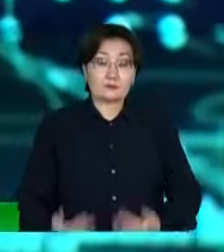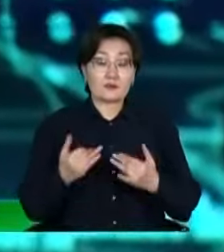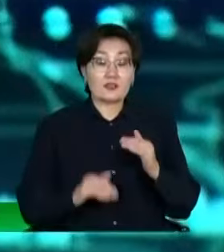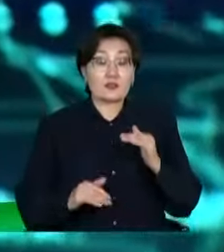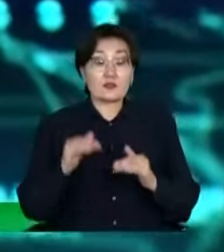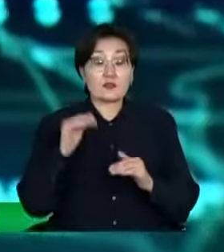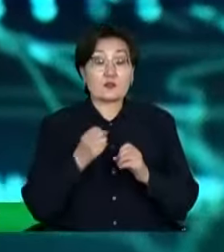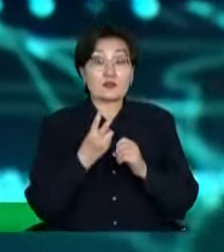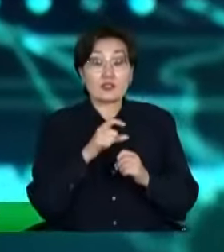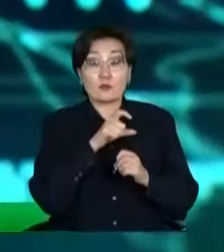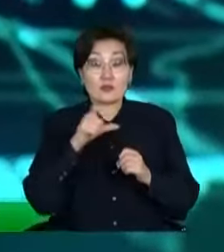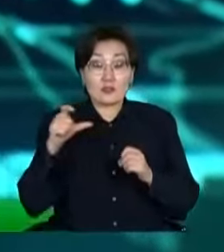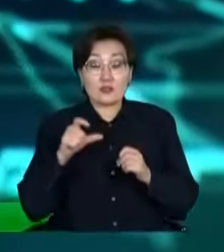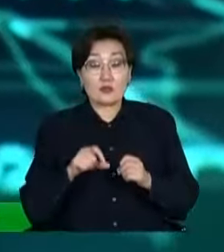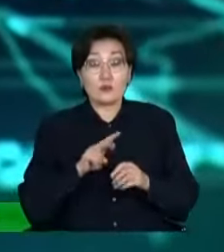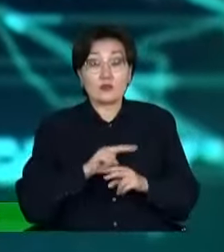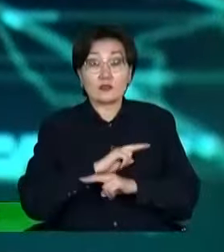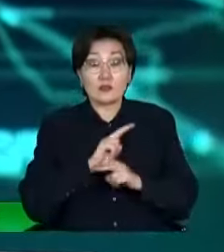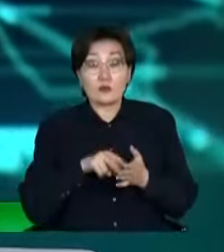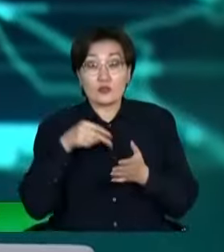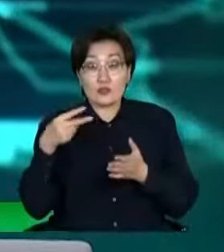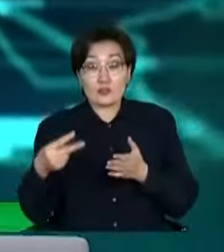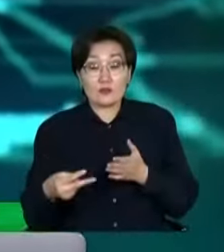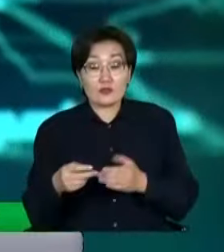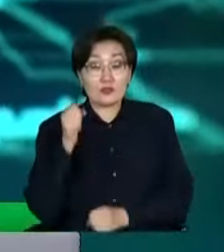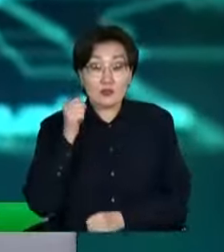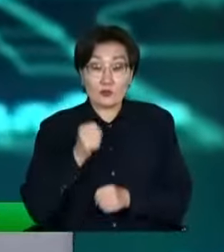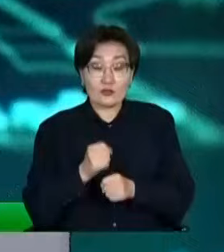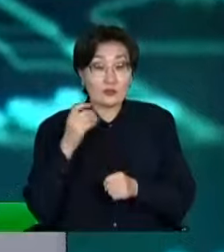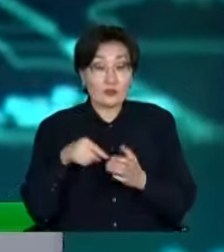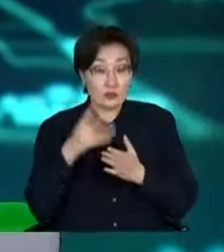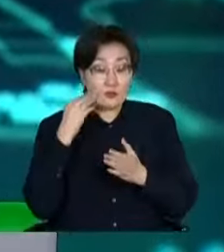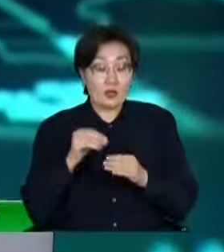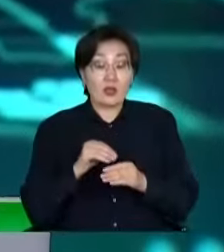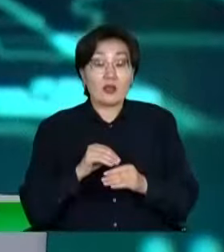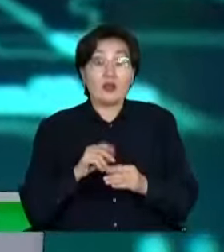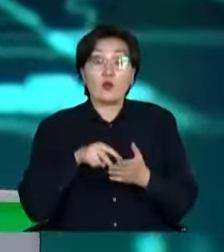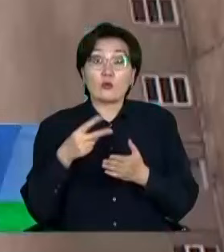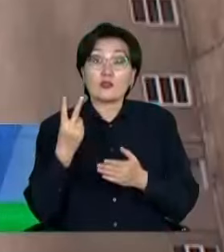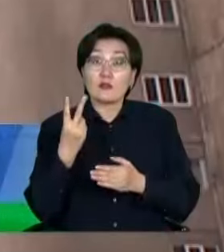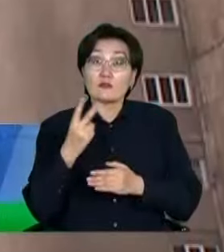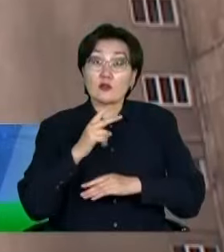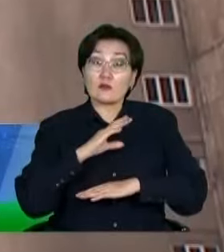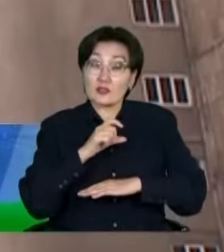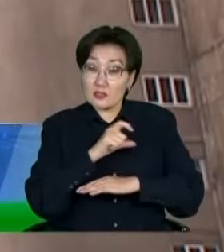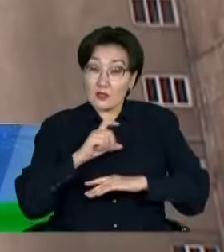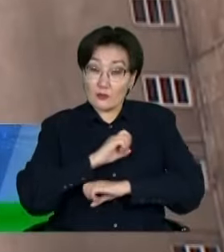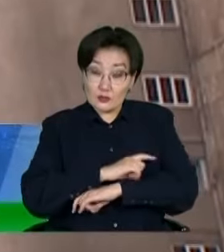С высоты 12 этажа сорвался промышленный альпинист в Алматы. Он упал на балкон 2 этажа. От полученных